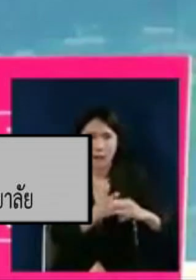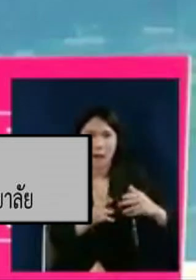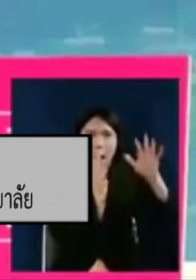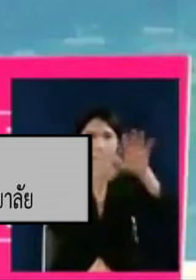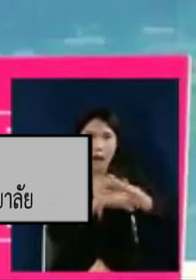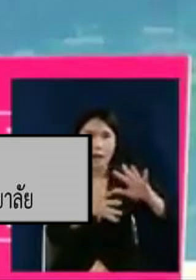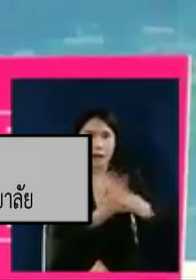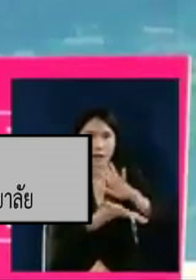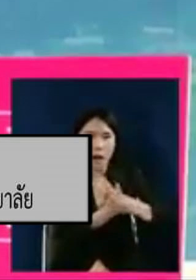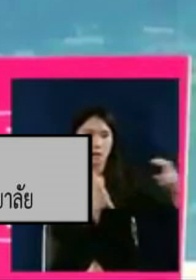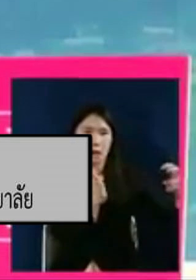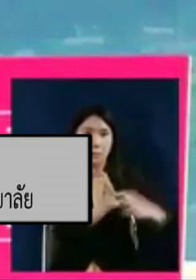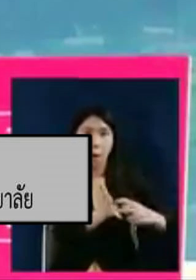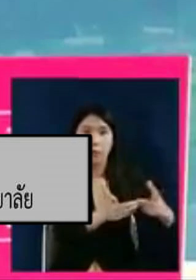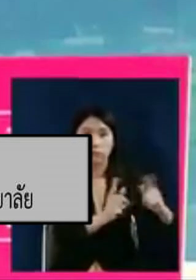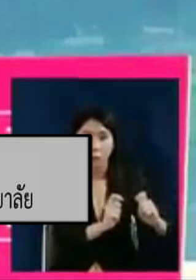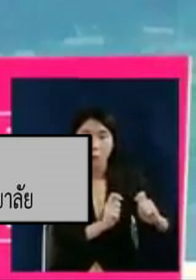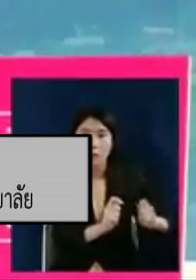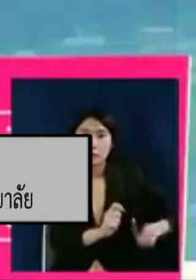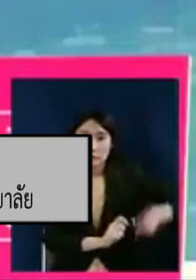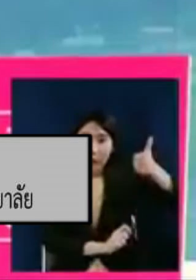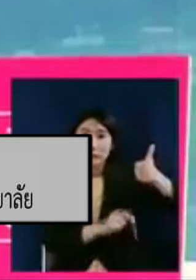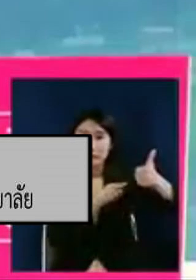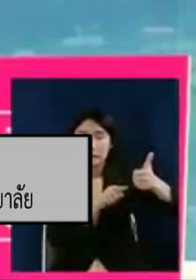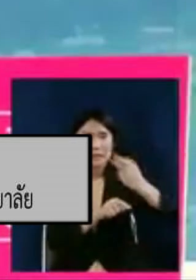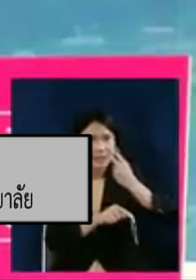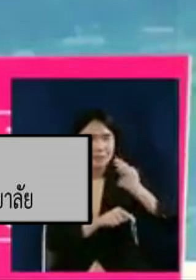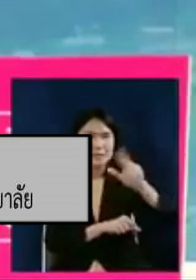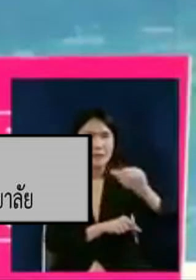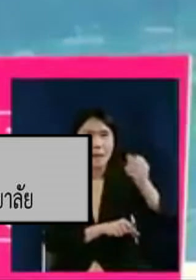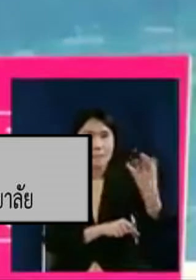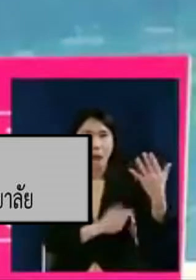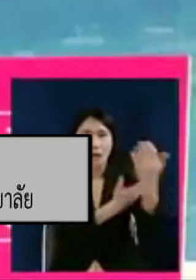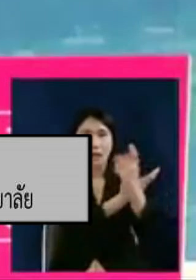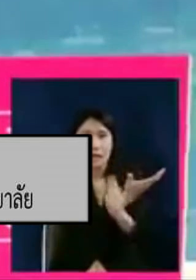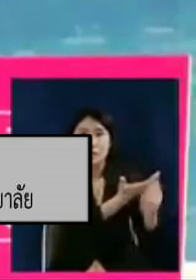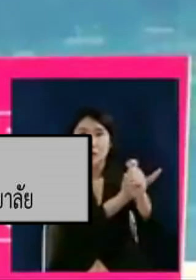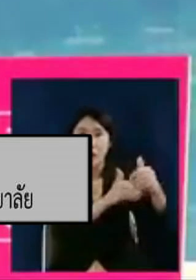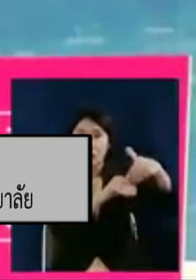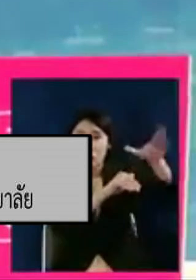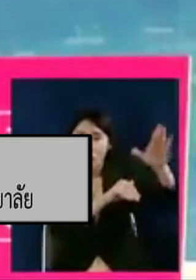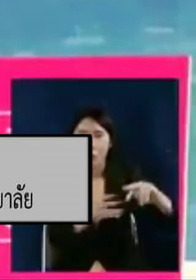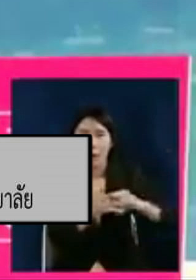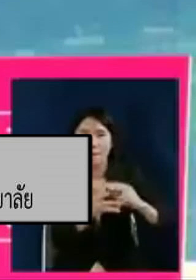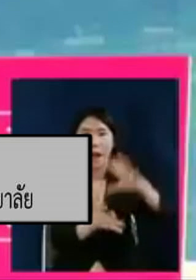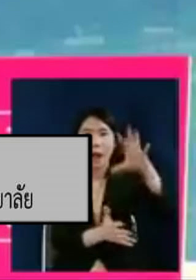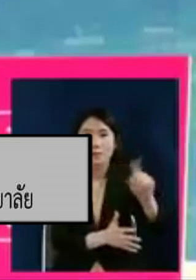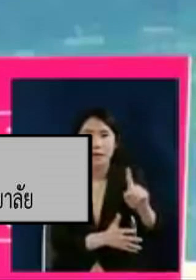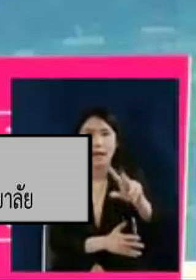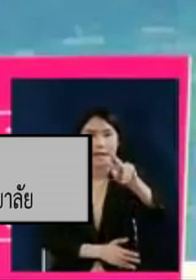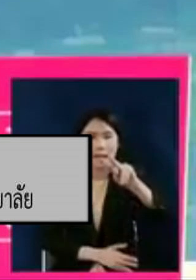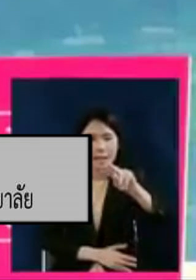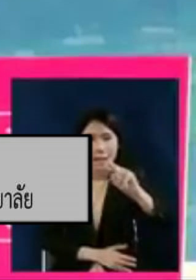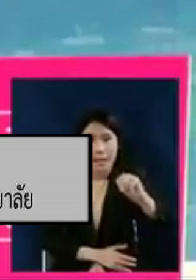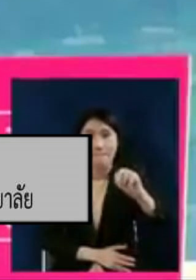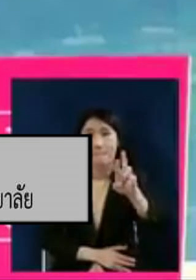เลยนะครับแล้วก็ข้างที่ออกมาฉายทางตะวันตกเยอะแยะนะครับก็คือวัคซีนที่ผลิตจาก M R N Aและ